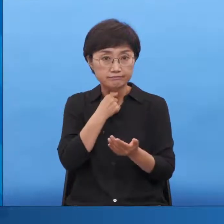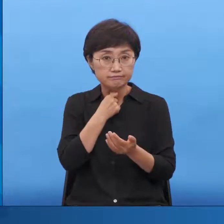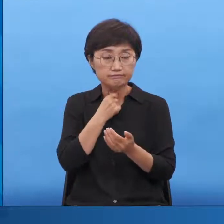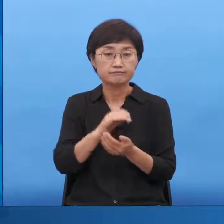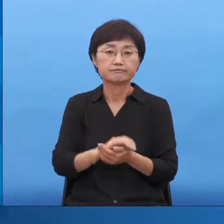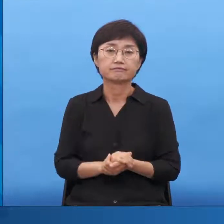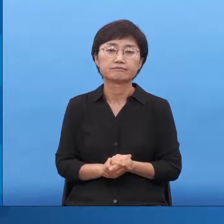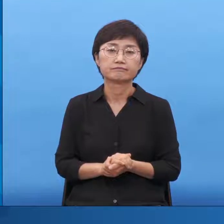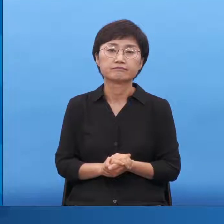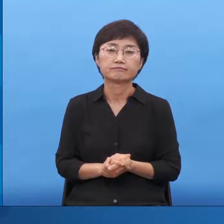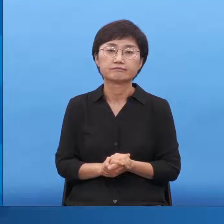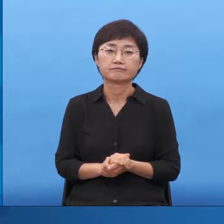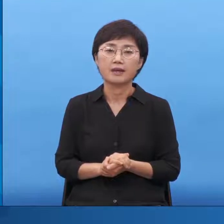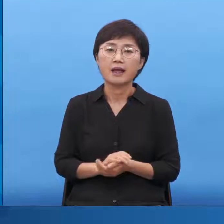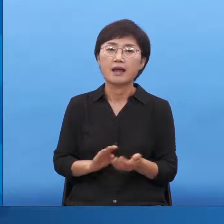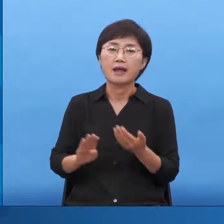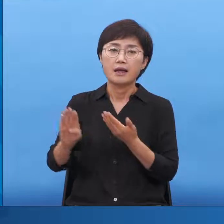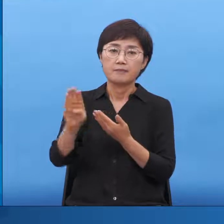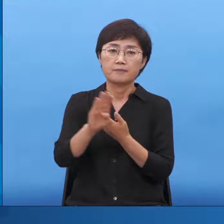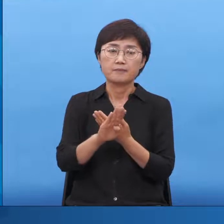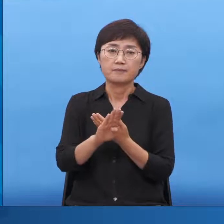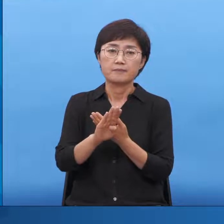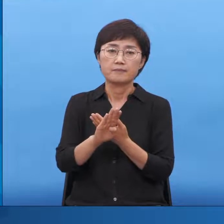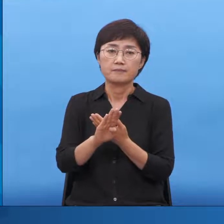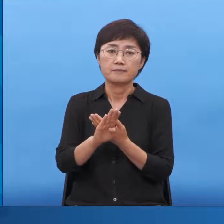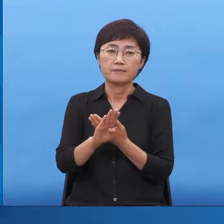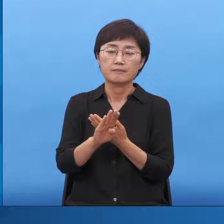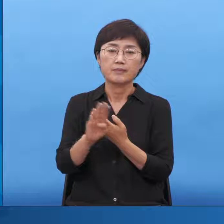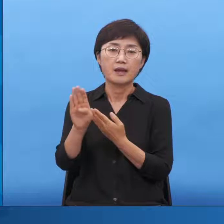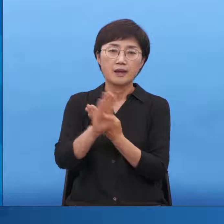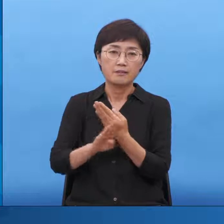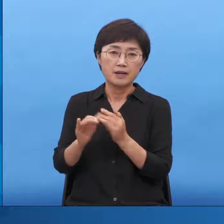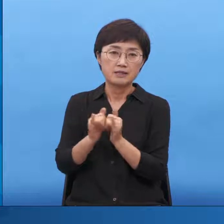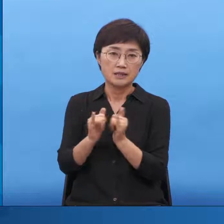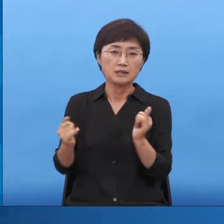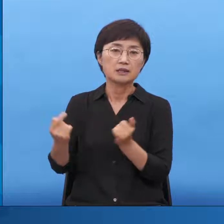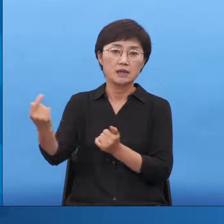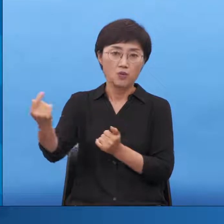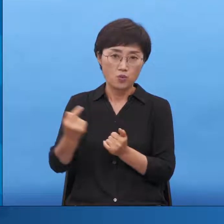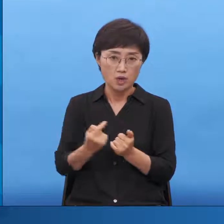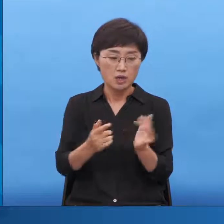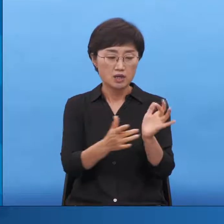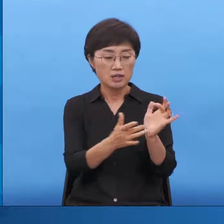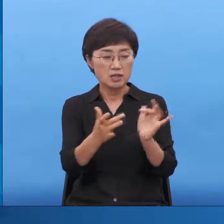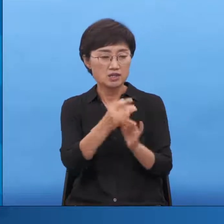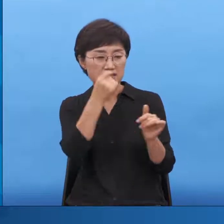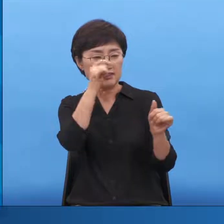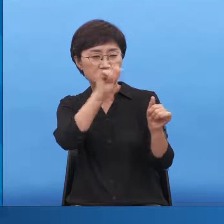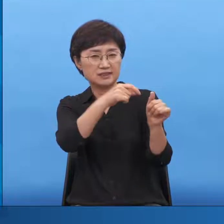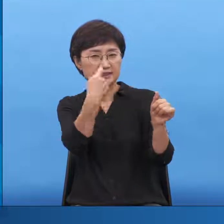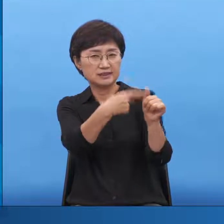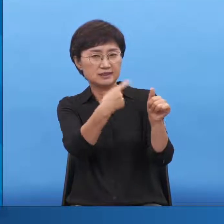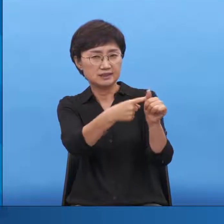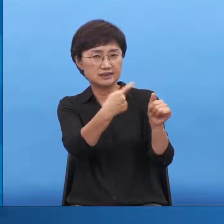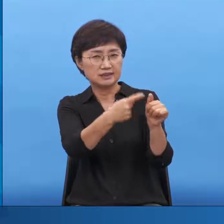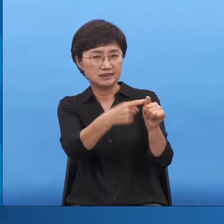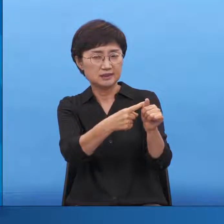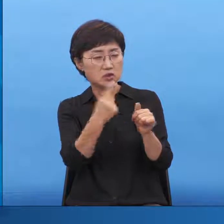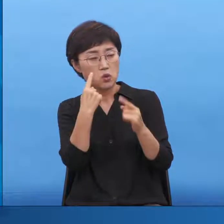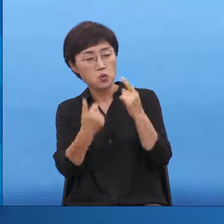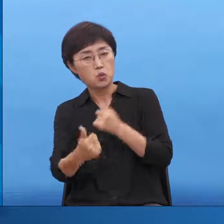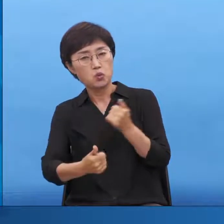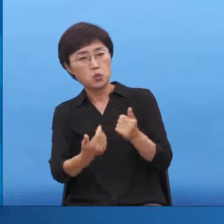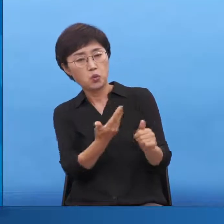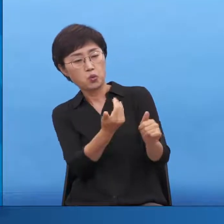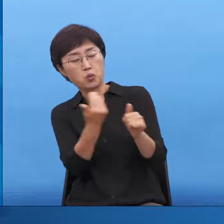다 같이 합독하겠습니다. 我们大家一起同声一起读. 바리새인들이 나와서 예수를